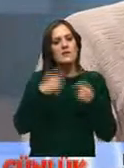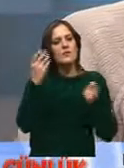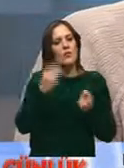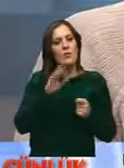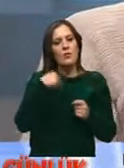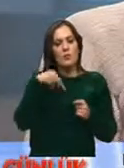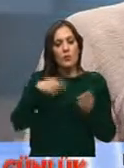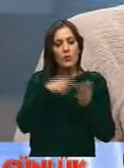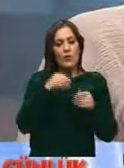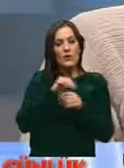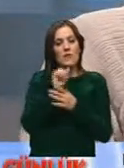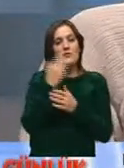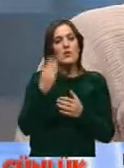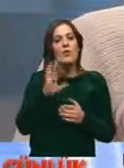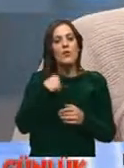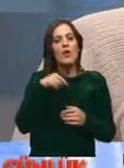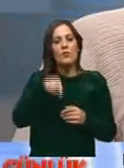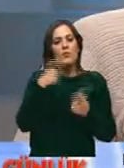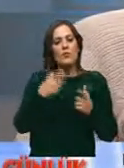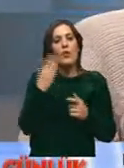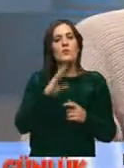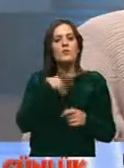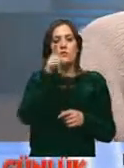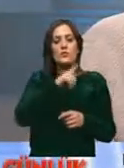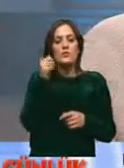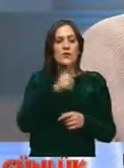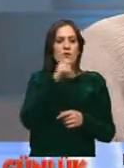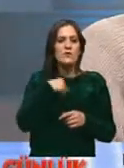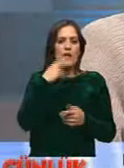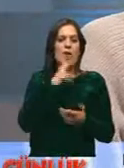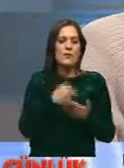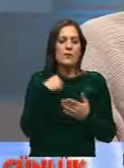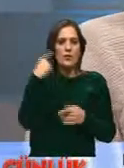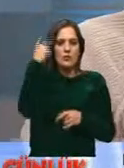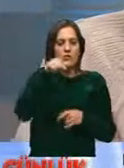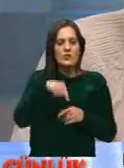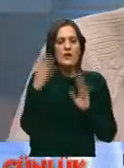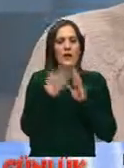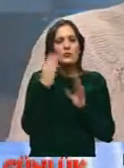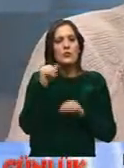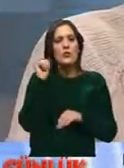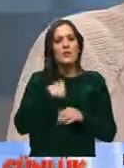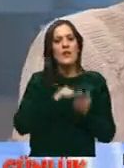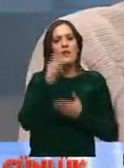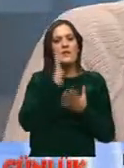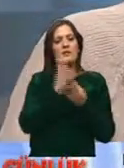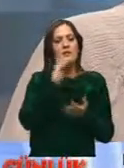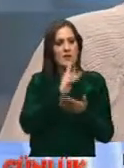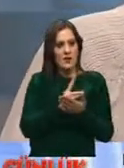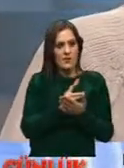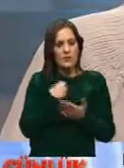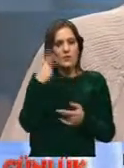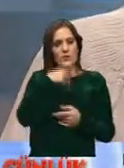burada olamayabilirdim. Yani hatta burada olmayacağıma %100 eminim. Anladım. O yüzden de hani şey çok önemli, yaklaşım çok önemli. Her insan